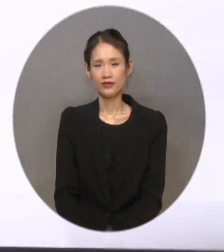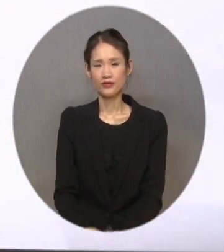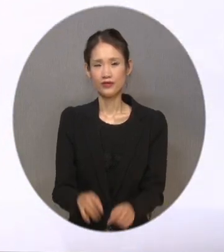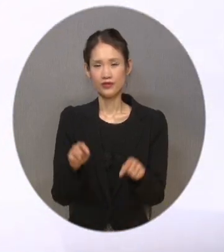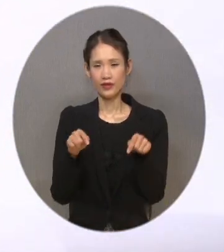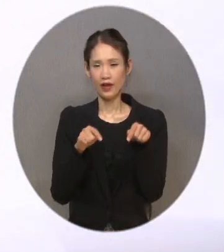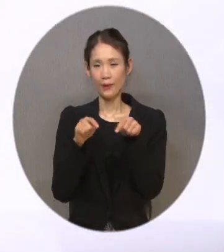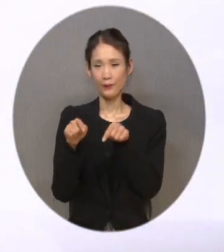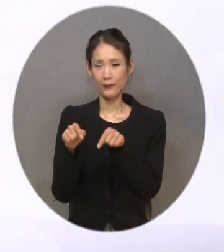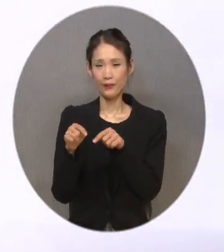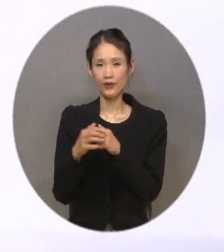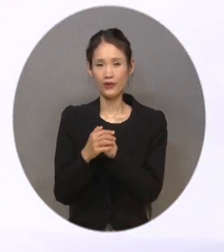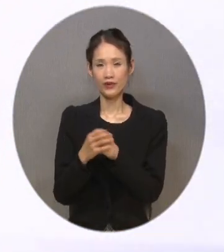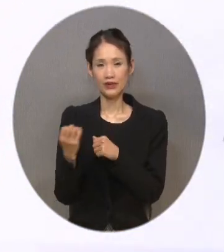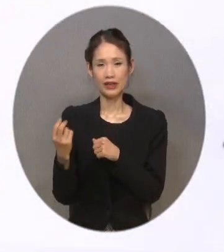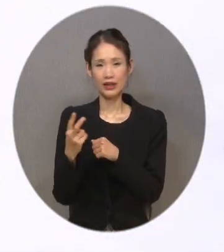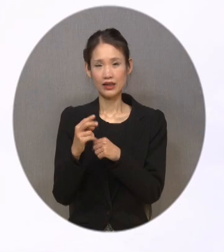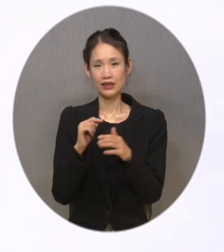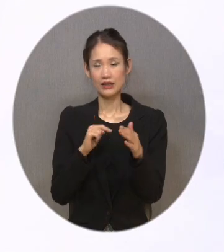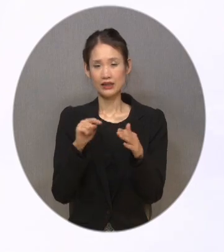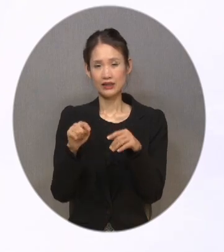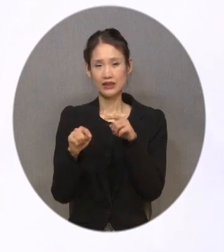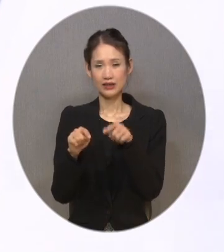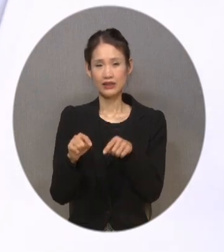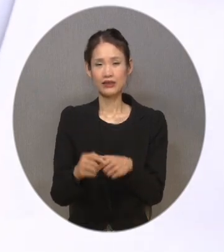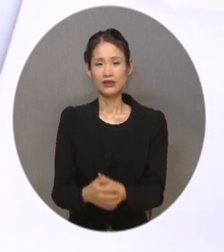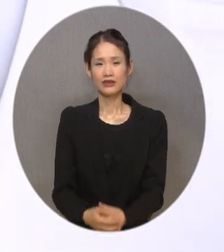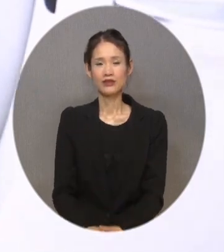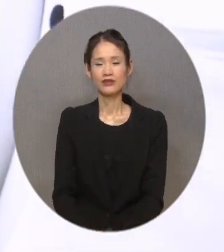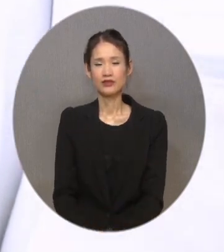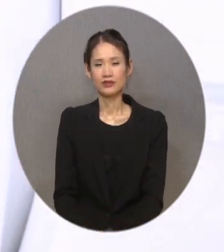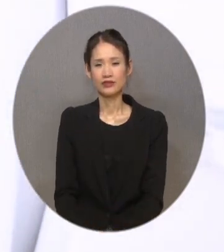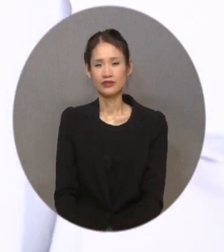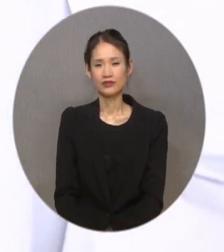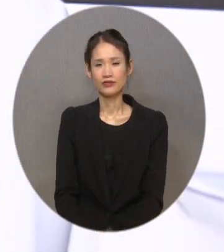다시. 좋은 세상이야. 들어가라. 그렇지.